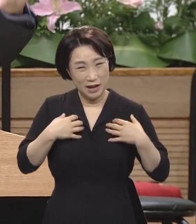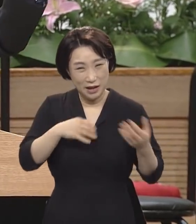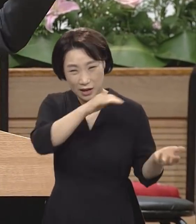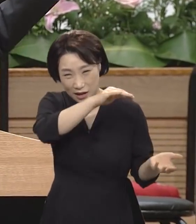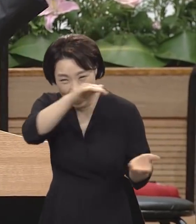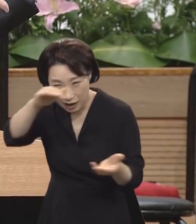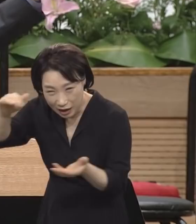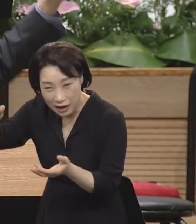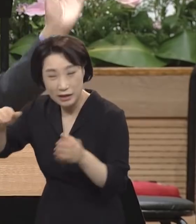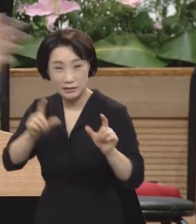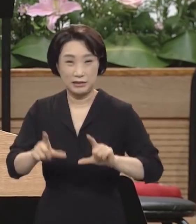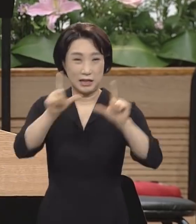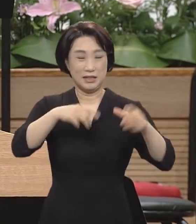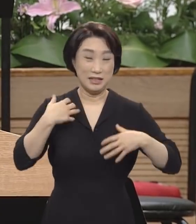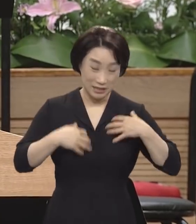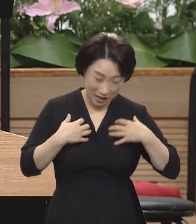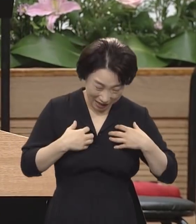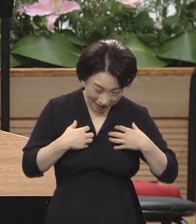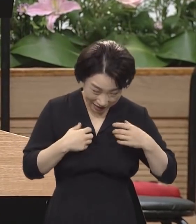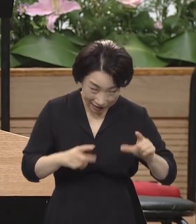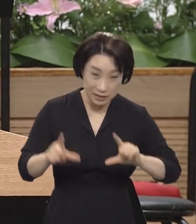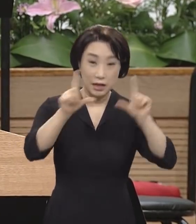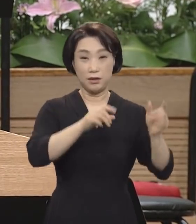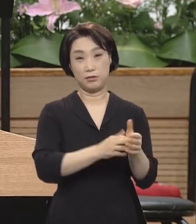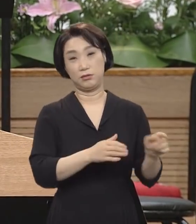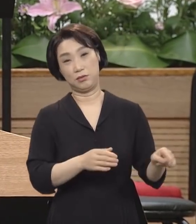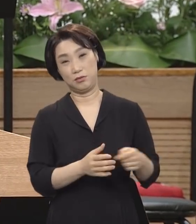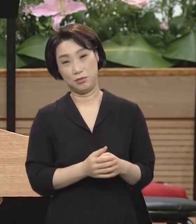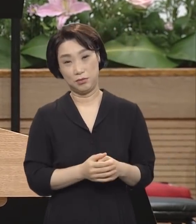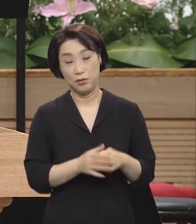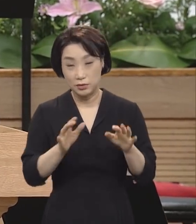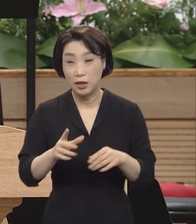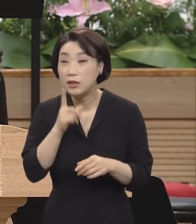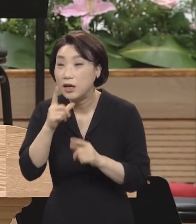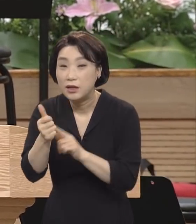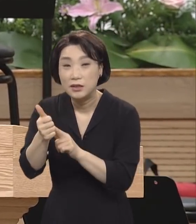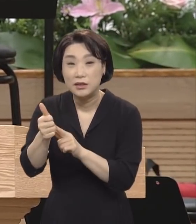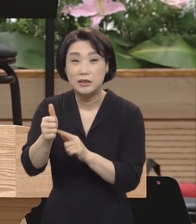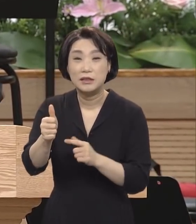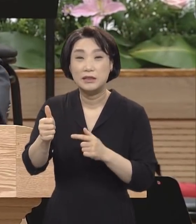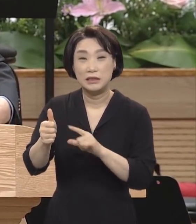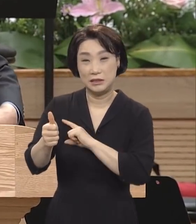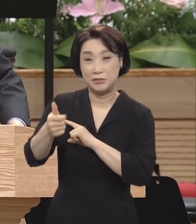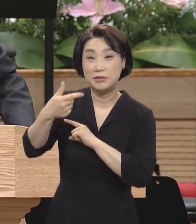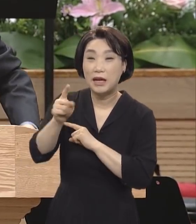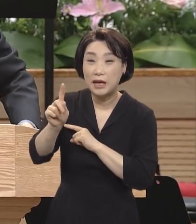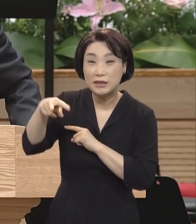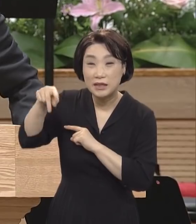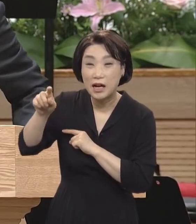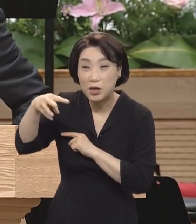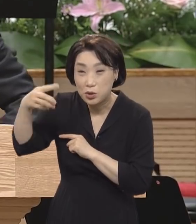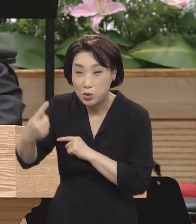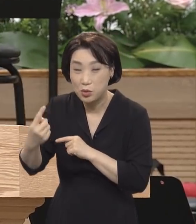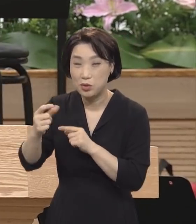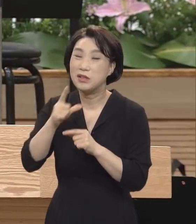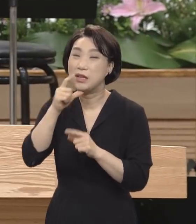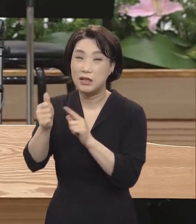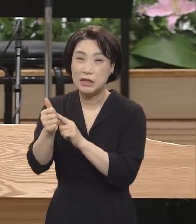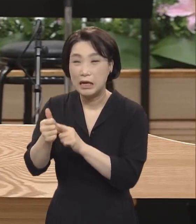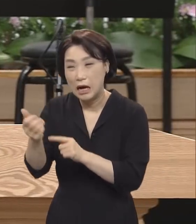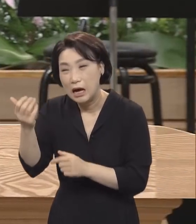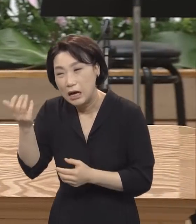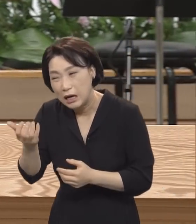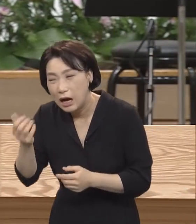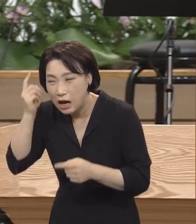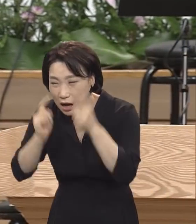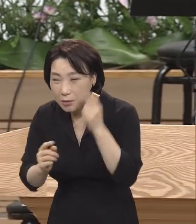아주 재밌게 살았대요 근데 나사로라 이름하는 혼대를 앓는 자가 있는데